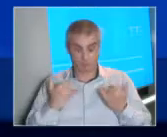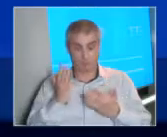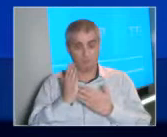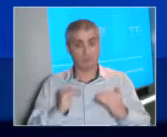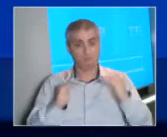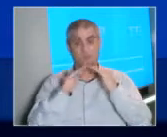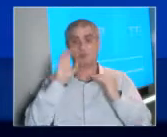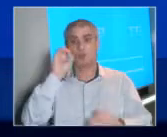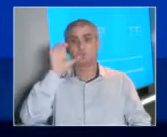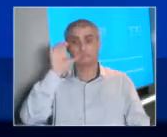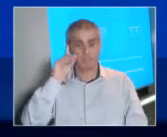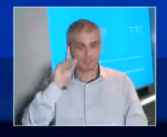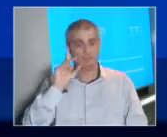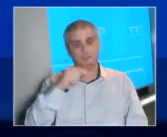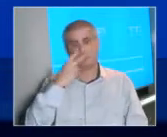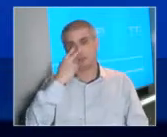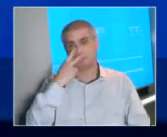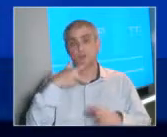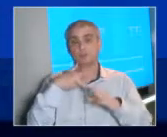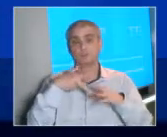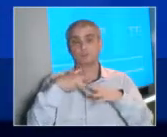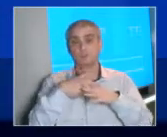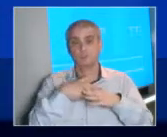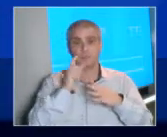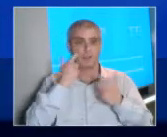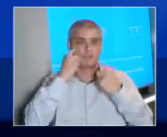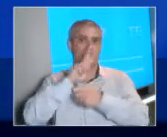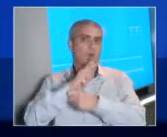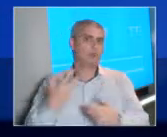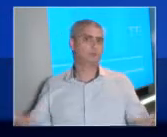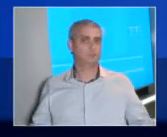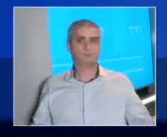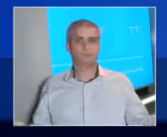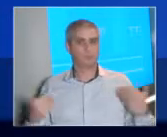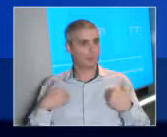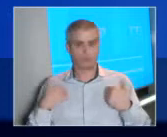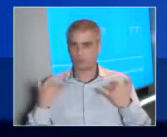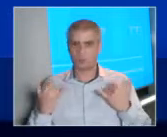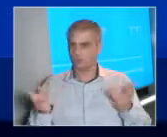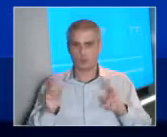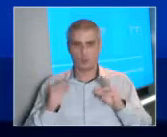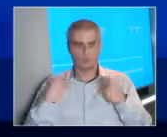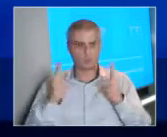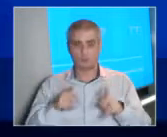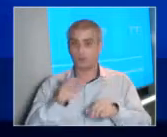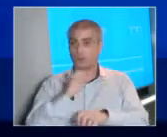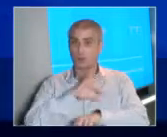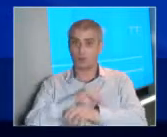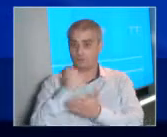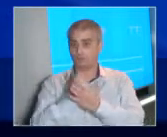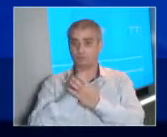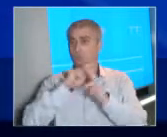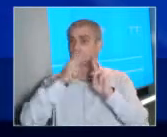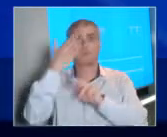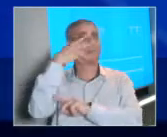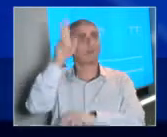משווה ל-OECD, אני גם צריך לנסות ולהתקרב. הבעיה היא גם ברגולציה. אנחנו היום לא מאפשרים לרופאים שהוסמכו במדינות